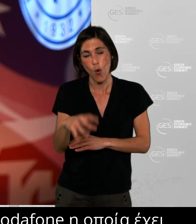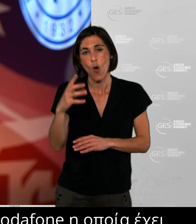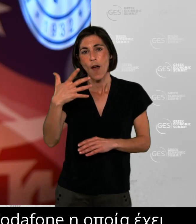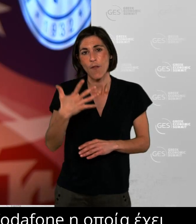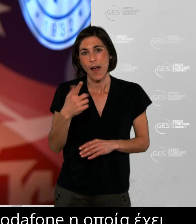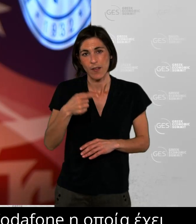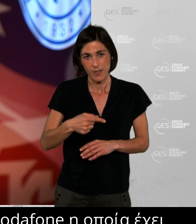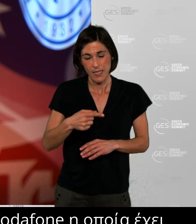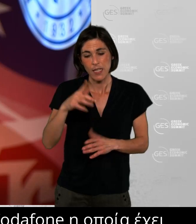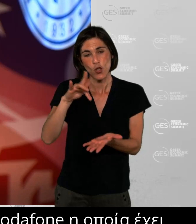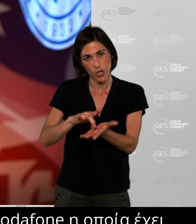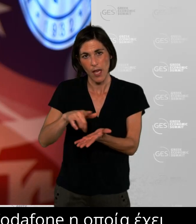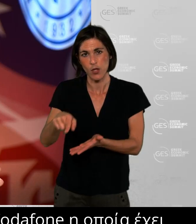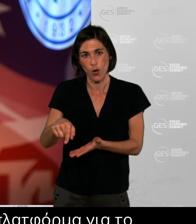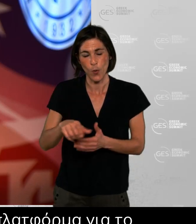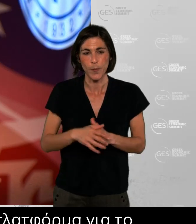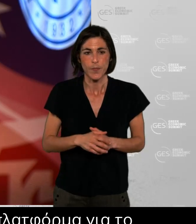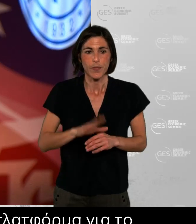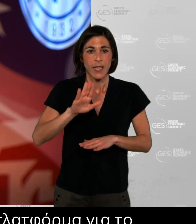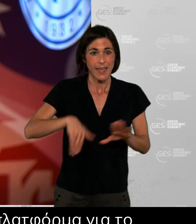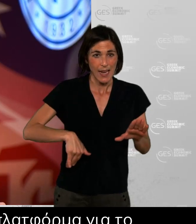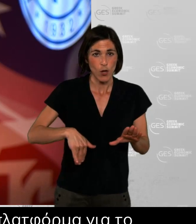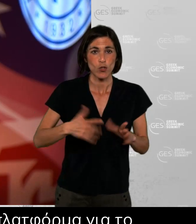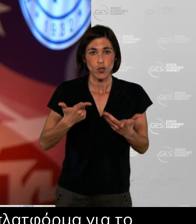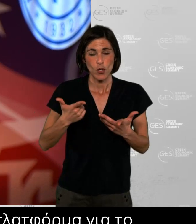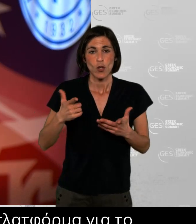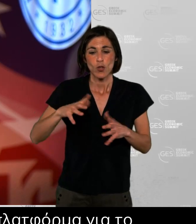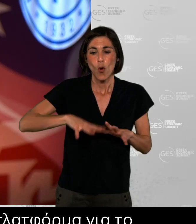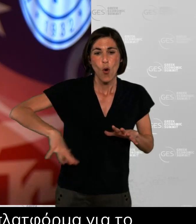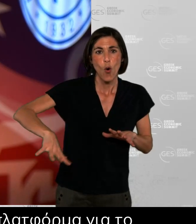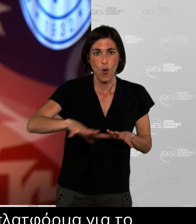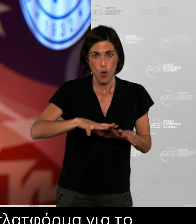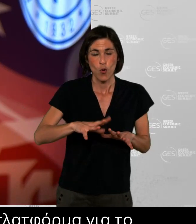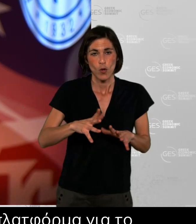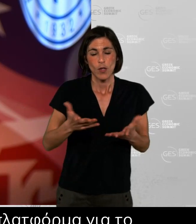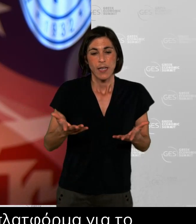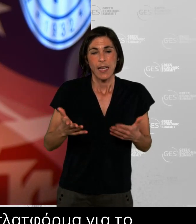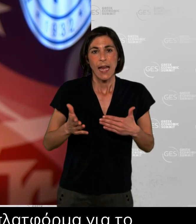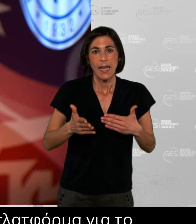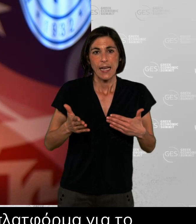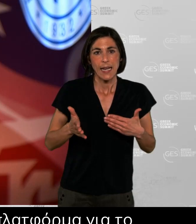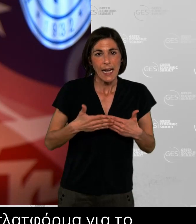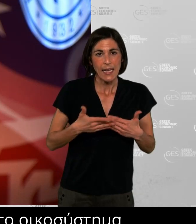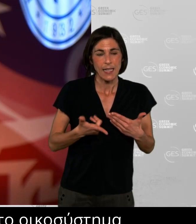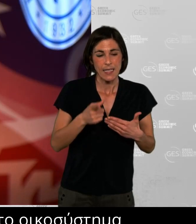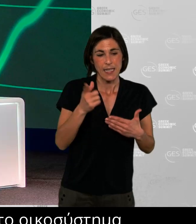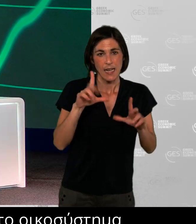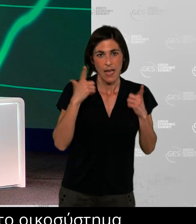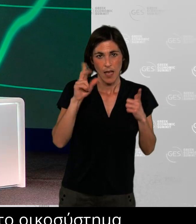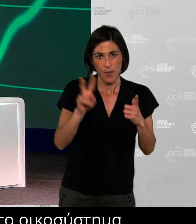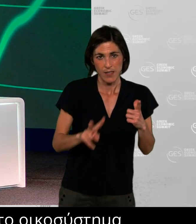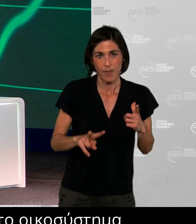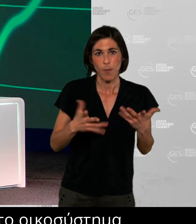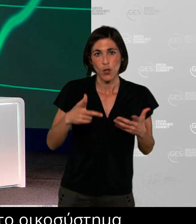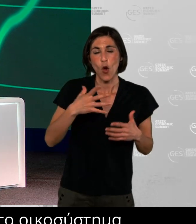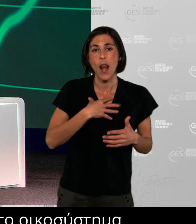των αντικειμένων στο κέντρο. Τέλος, το οικοσύστημα συμπληρώνεται στην Αγία Παρασκευή με το Λεύκηπο, το